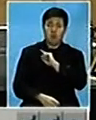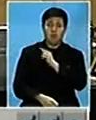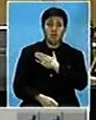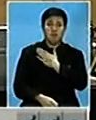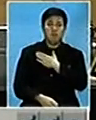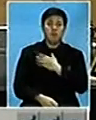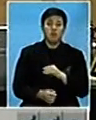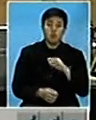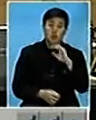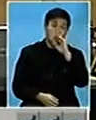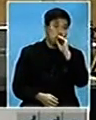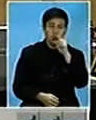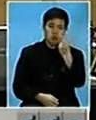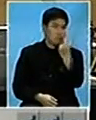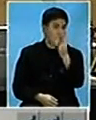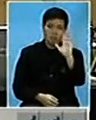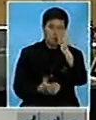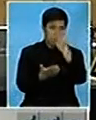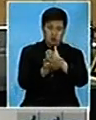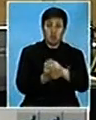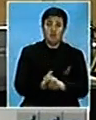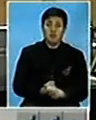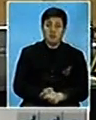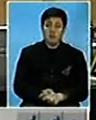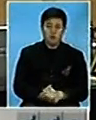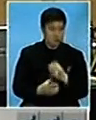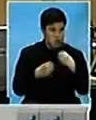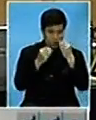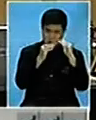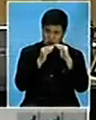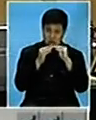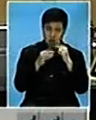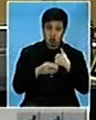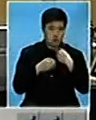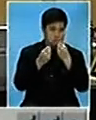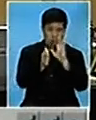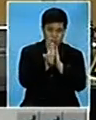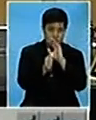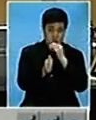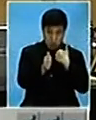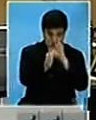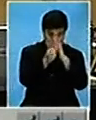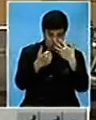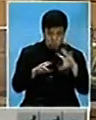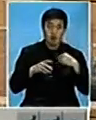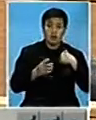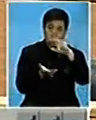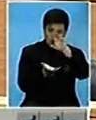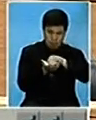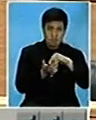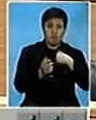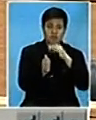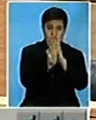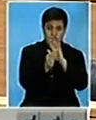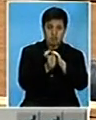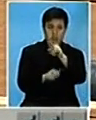ผมรับผิดชอบถ้าพูดผมไม่ให้พูดทั้งสองฝ่ายต้องเป็นธรรมนะท่านพิเชษผมไม่ให้พูดละผมเตือนละผมรับละผมเตือนท่านต้องนั่งล